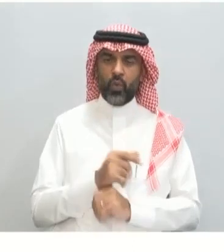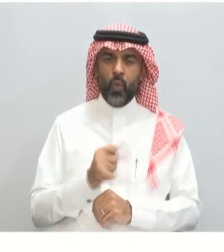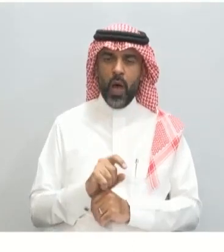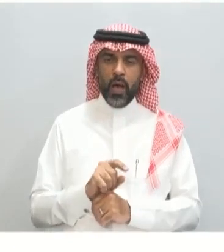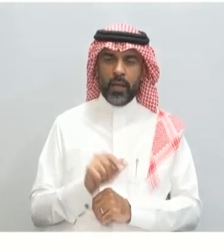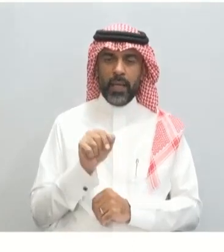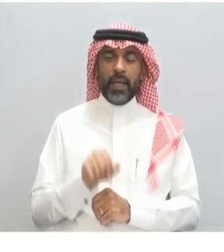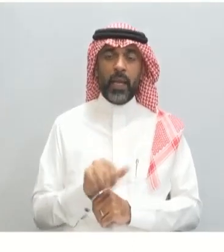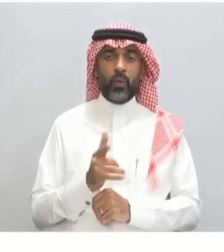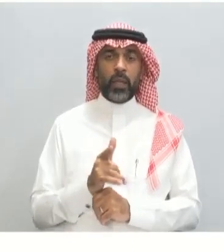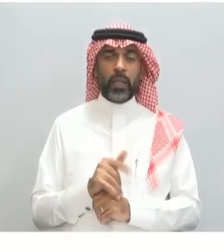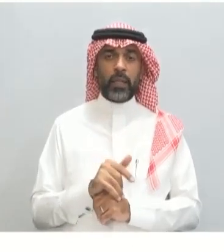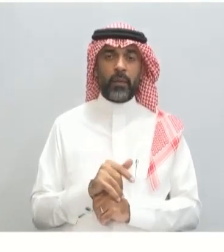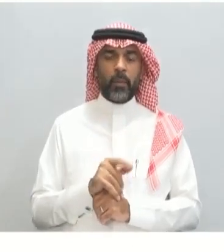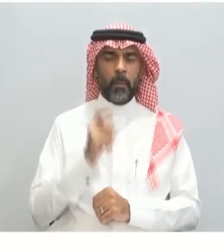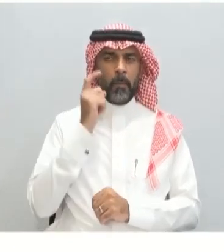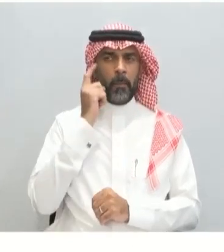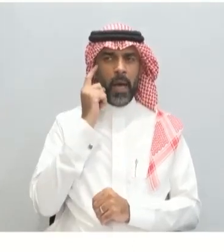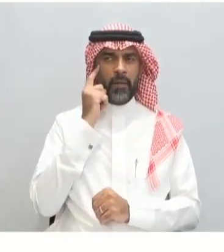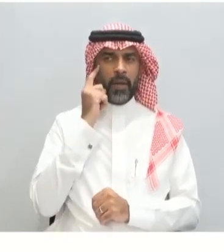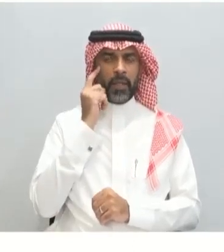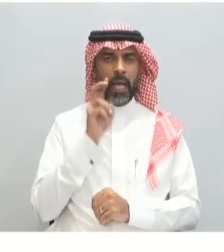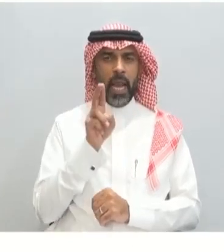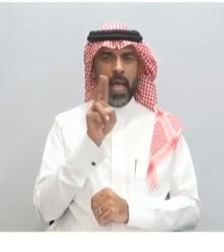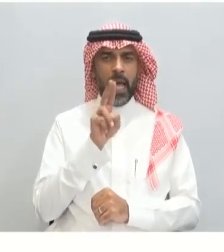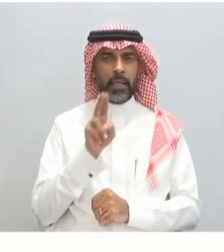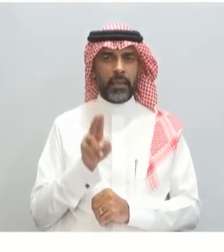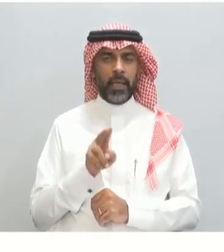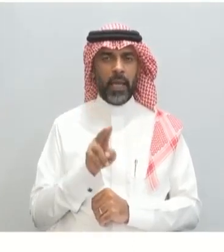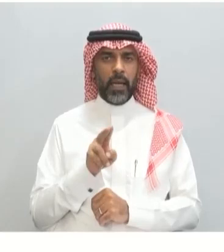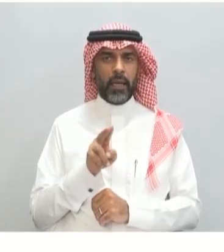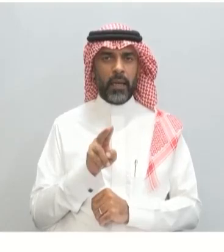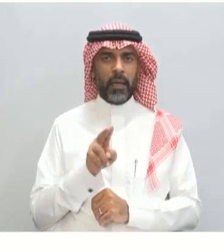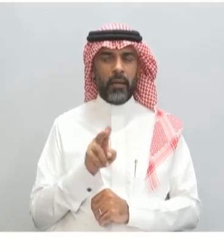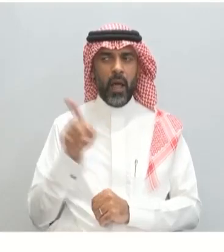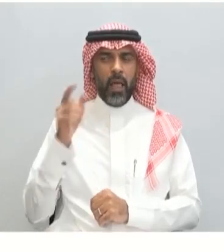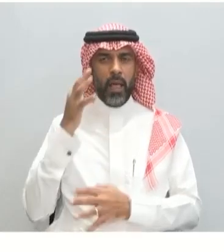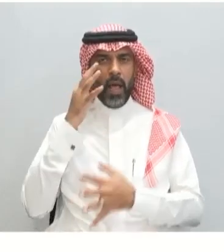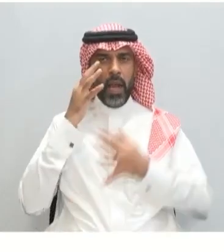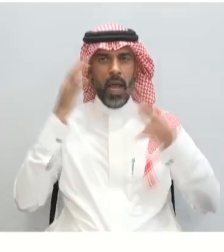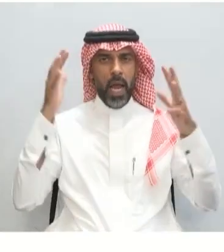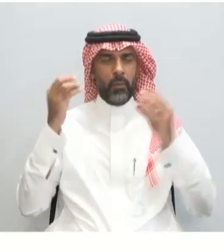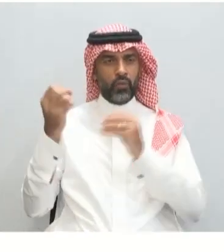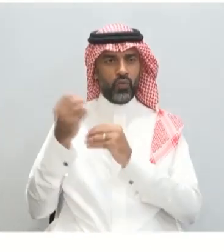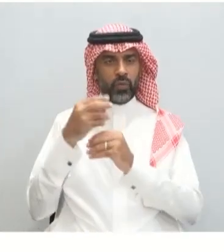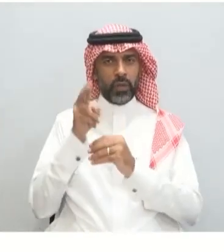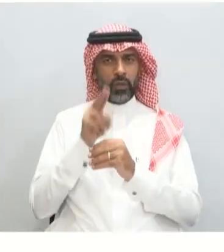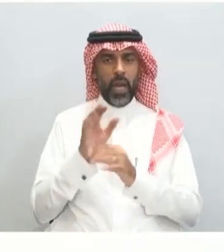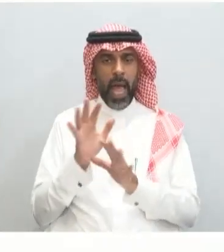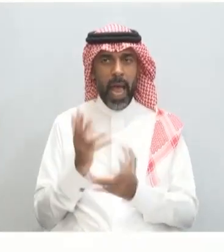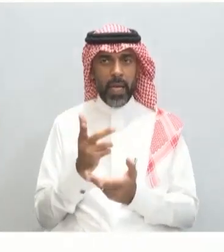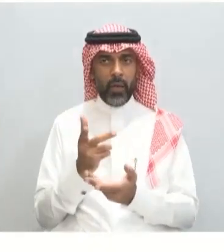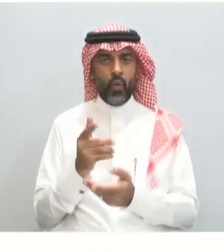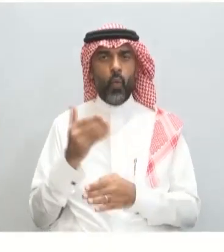وصلنا الى معرفه الاسئله التي يطرحها هذا العلم اين ولماذا